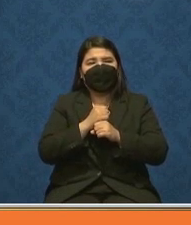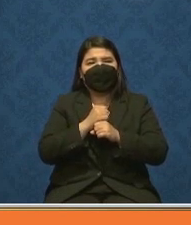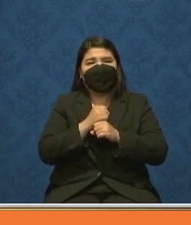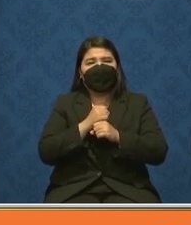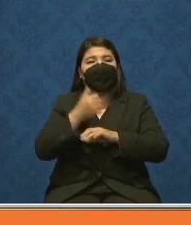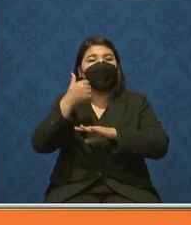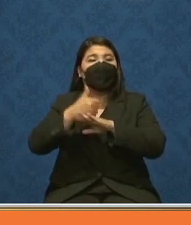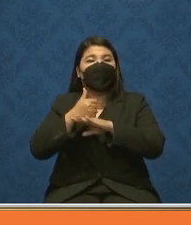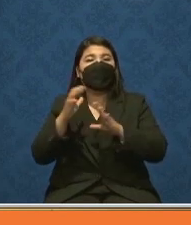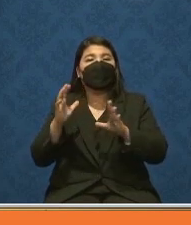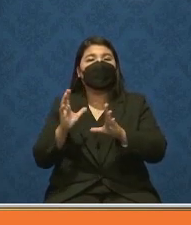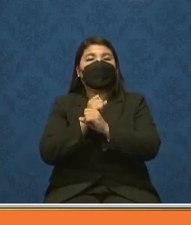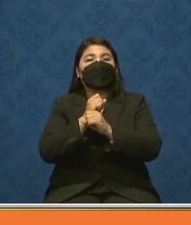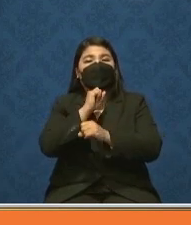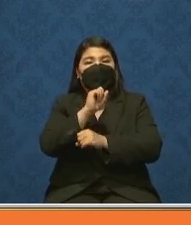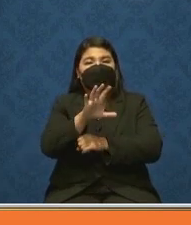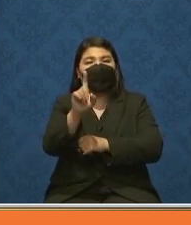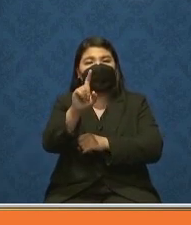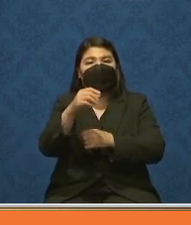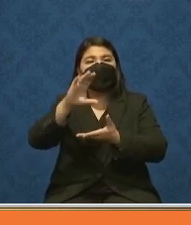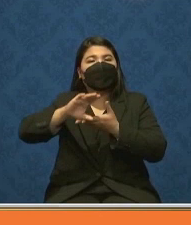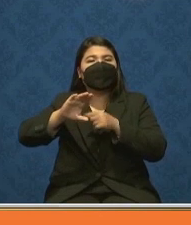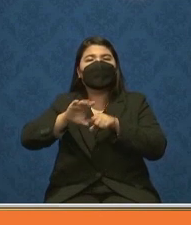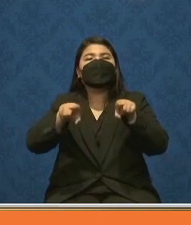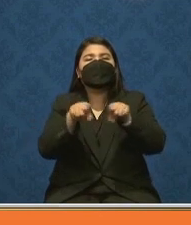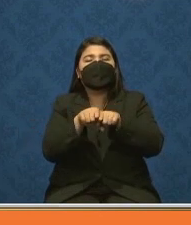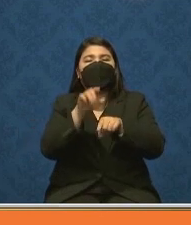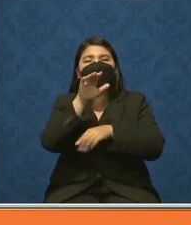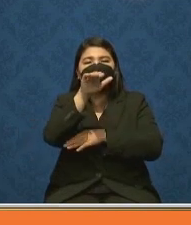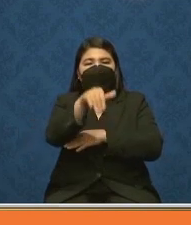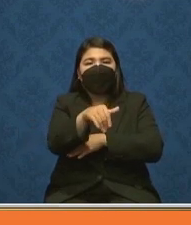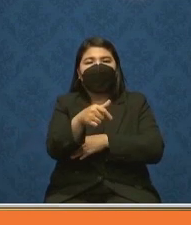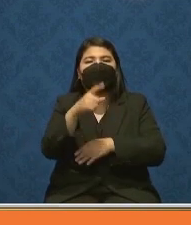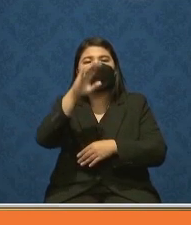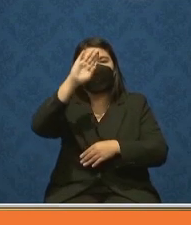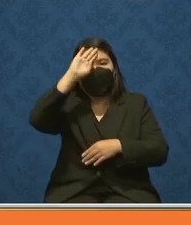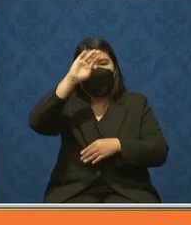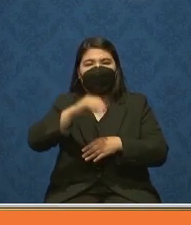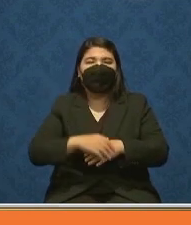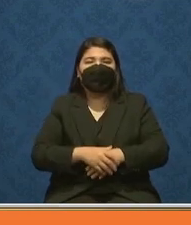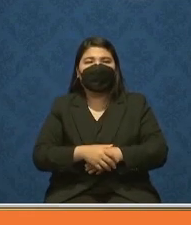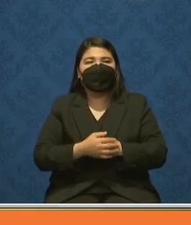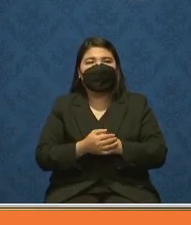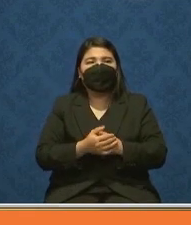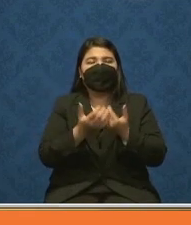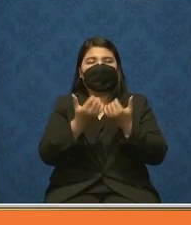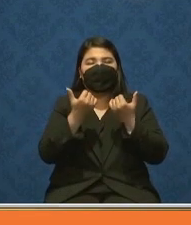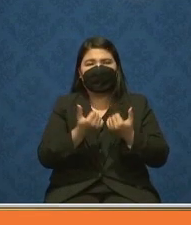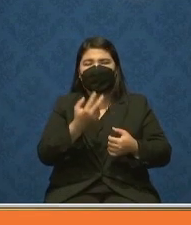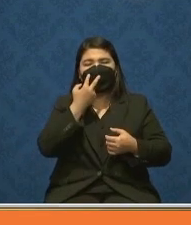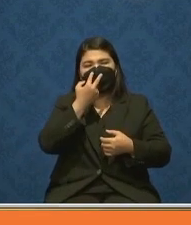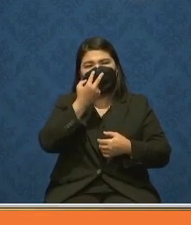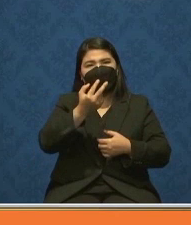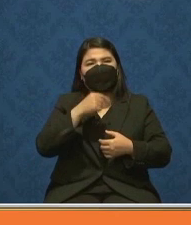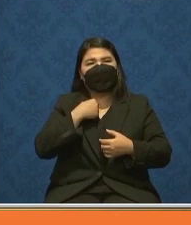คคุณพิธาลิ้มเจริญรัตน์ของเราได้สรุปไว้ง่ายๆครับว่ามันคืองบประมาณแบบช้างป่วยครับท้ายถัดไปครับ